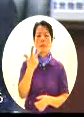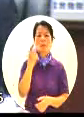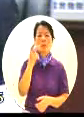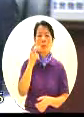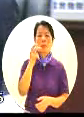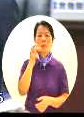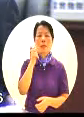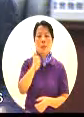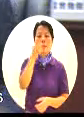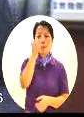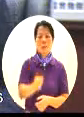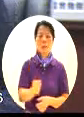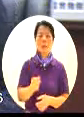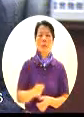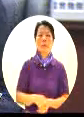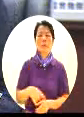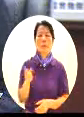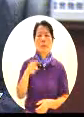1750亿哈，